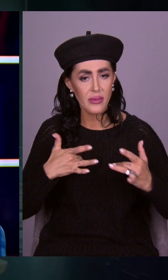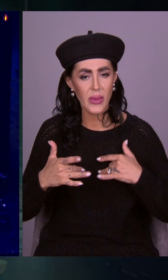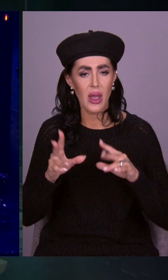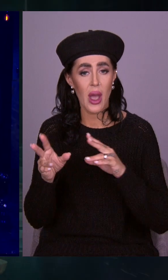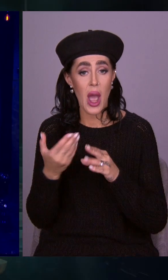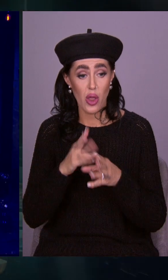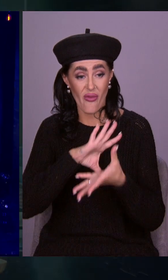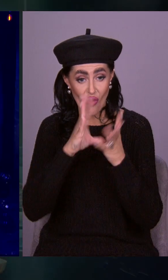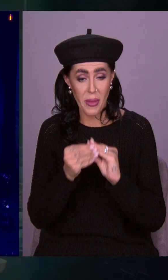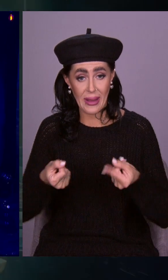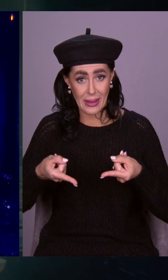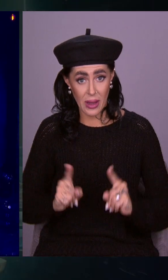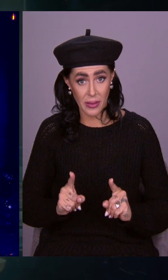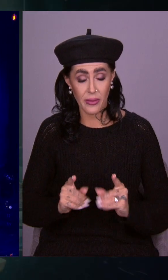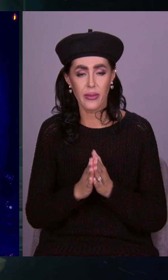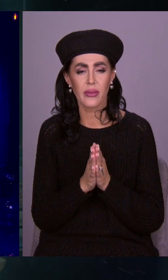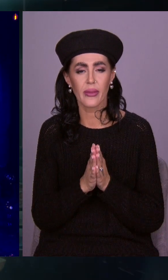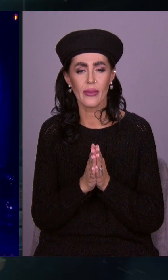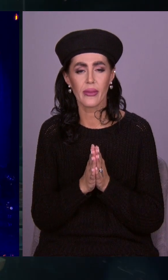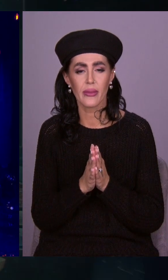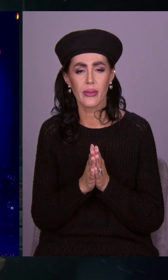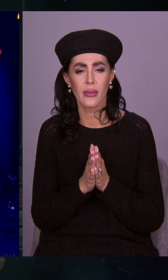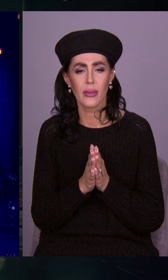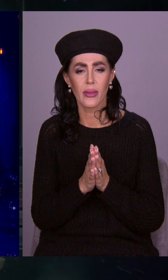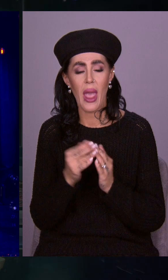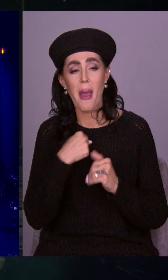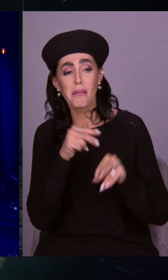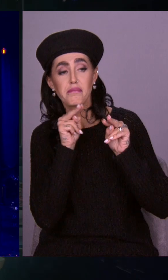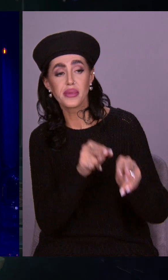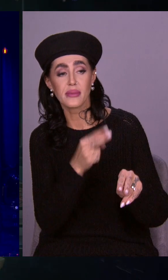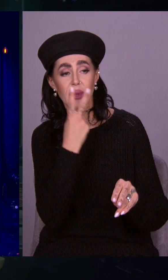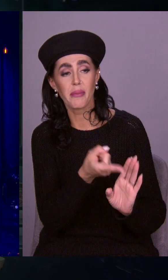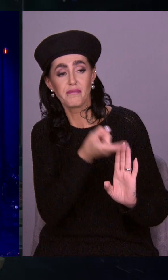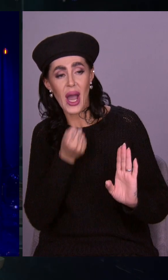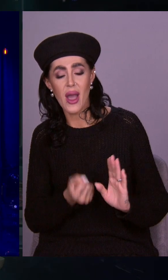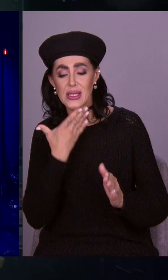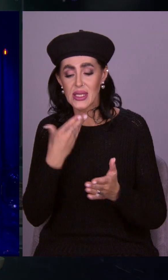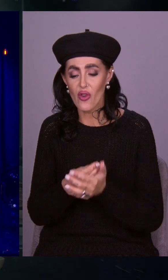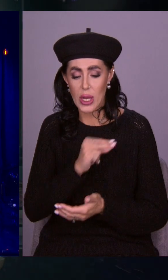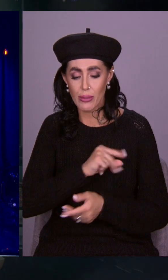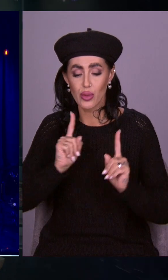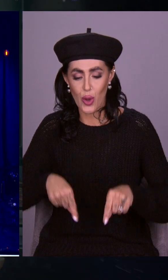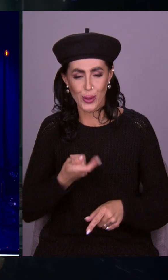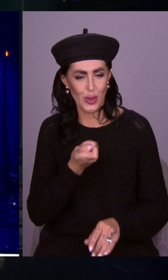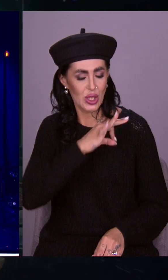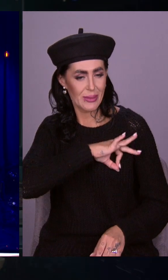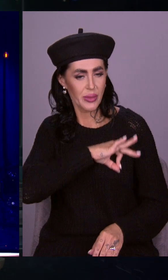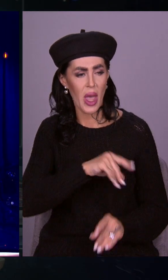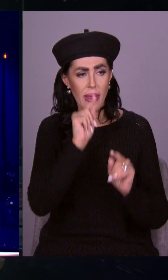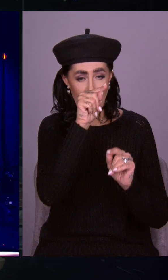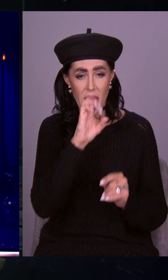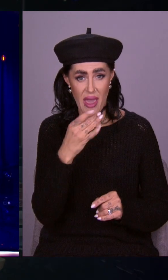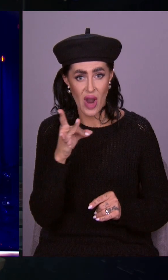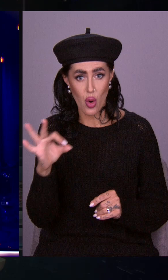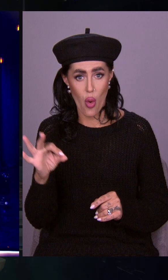там, це теж, там, я у них підгледів, умовно кажучи, і зараз там в своїй роботі це теж використовую, вони продумують абсолютно